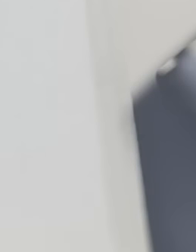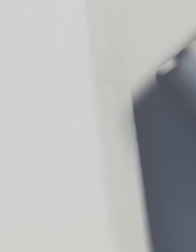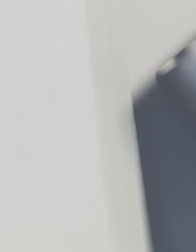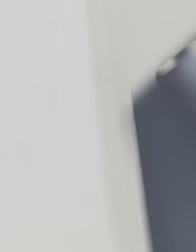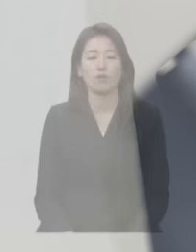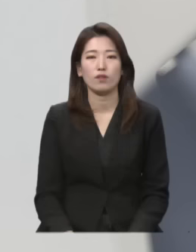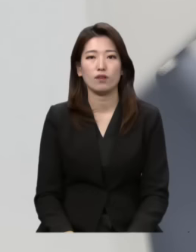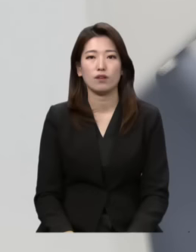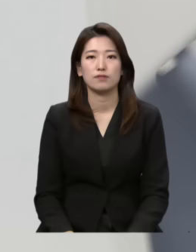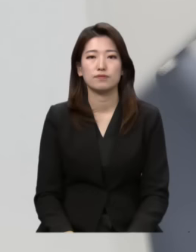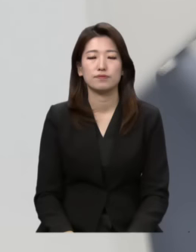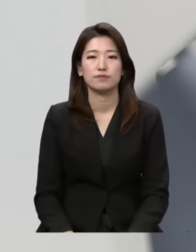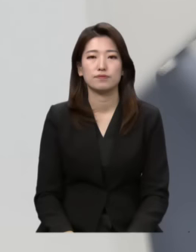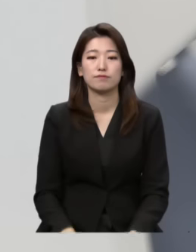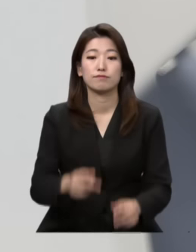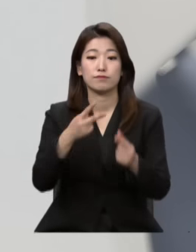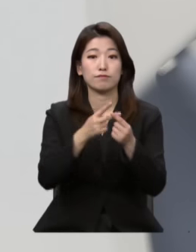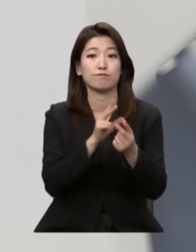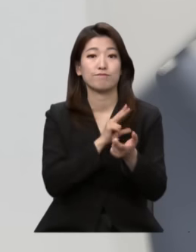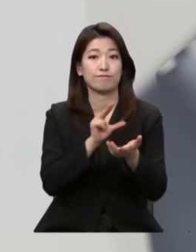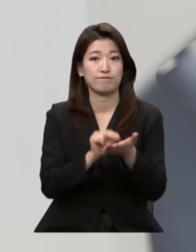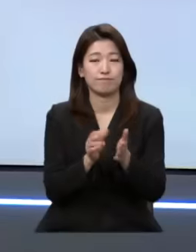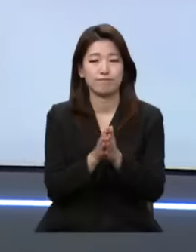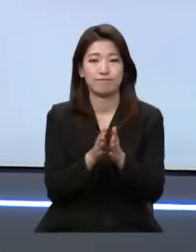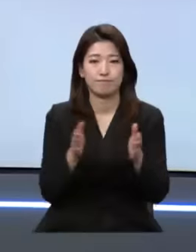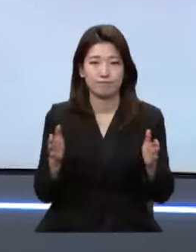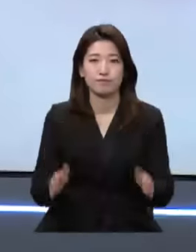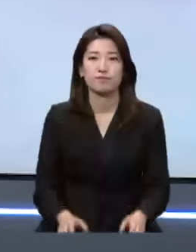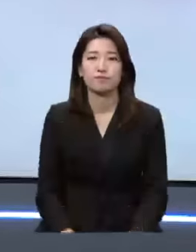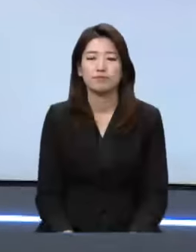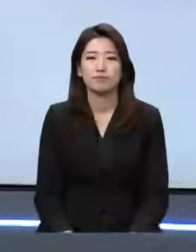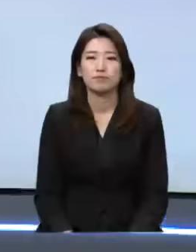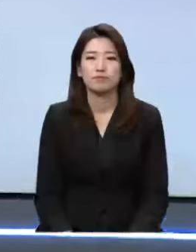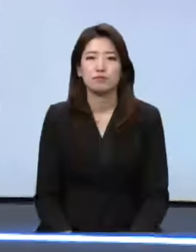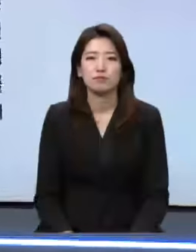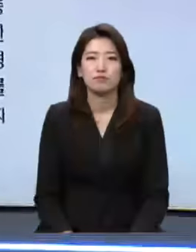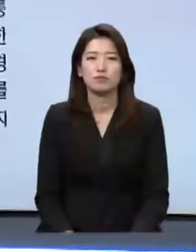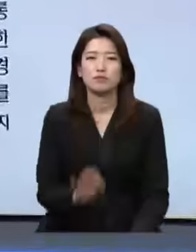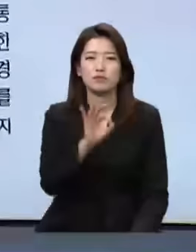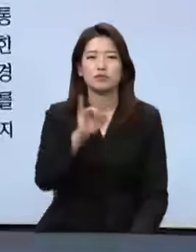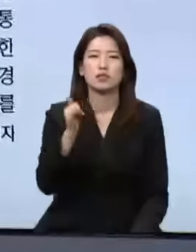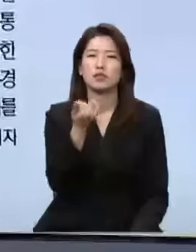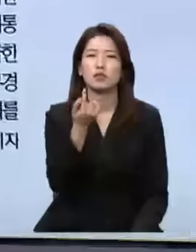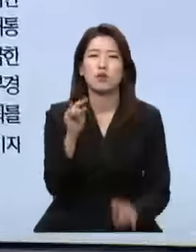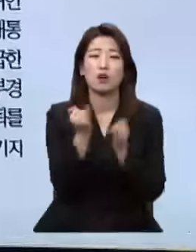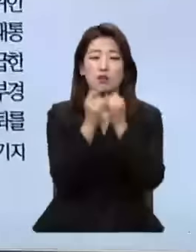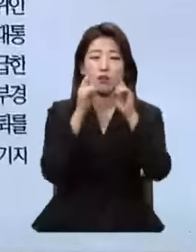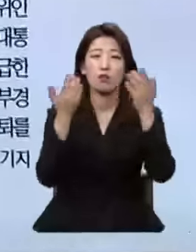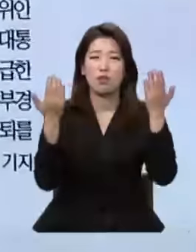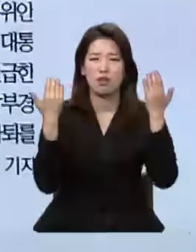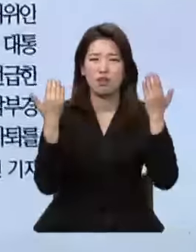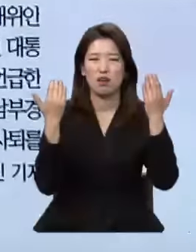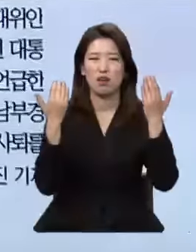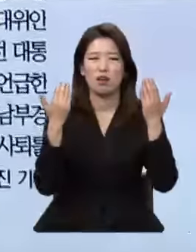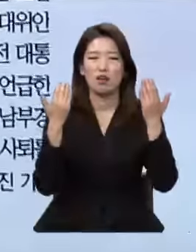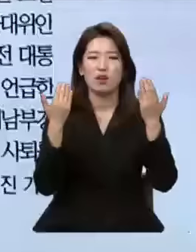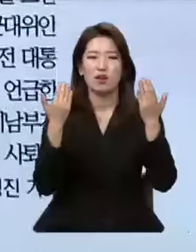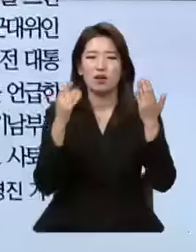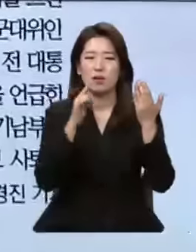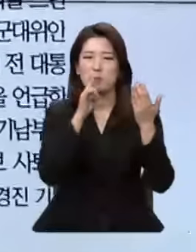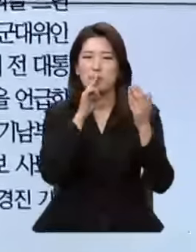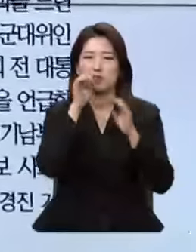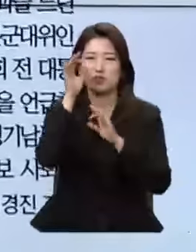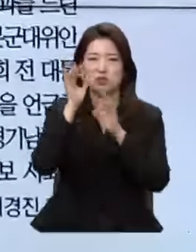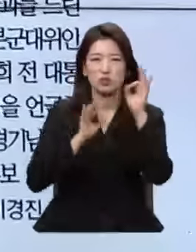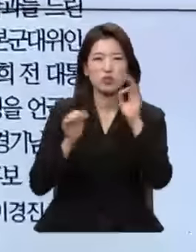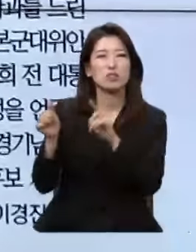나비 효과입니다 나비효과 기사 같이 볼까요 2대 성상납 발언 사과 다음날 야 조상호